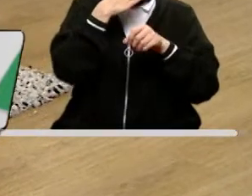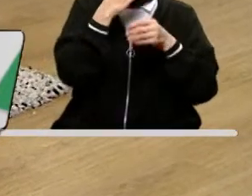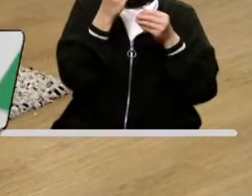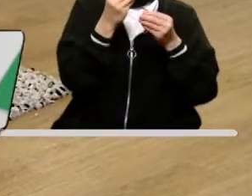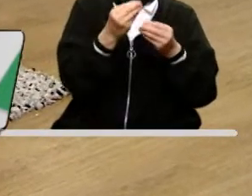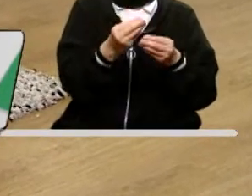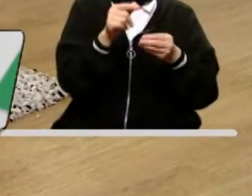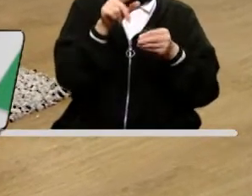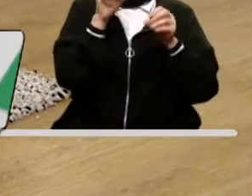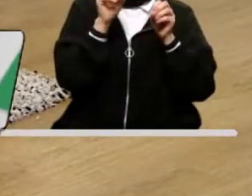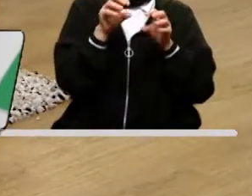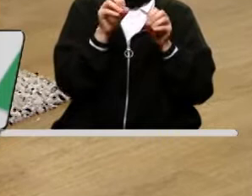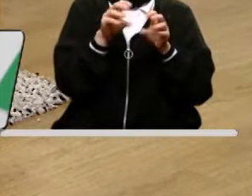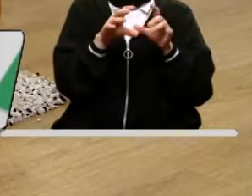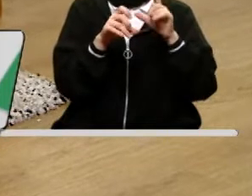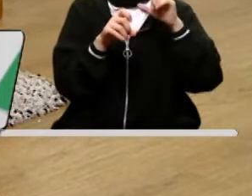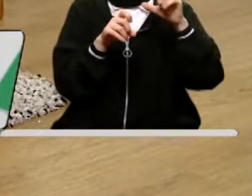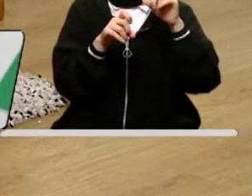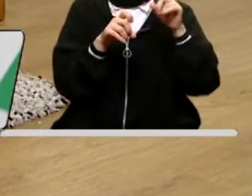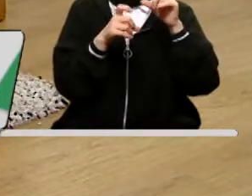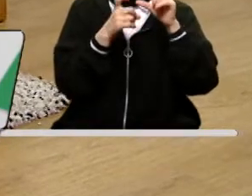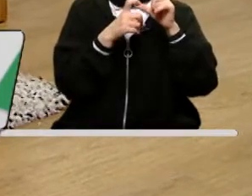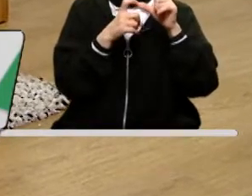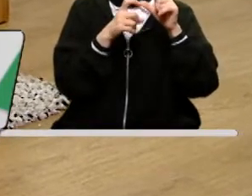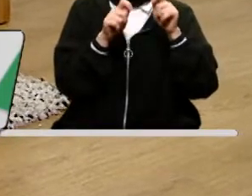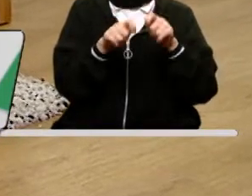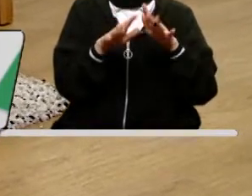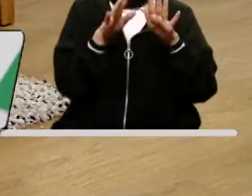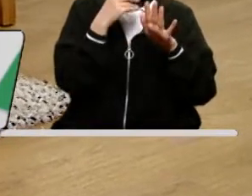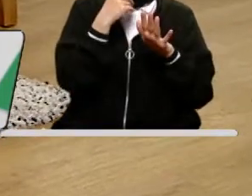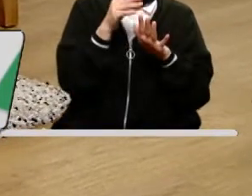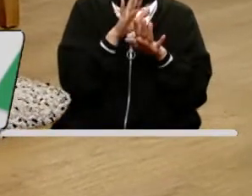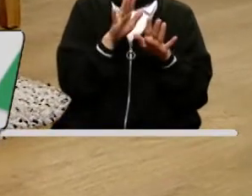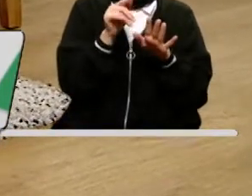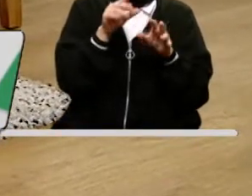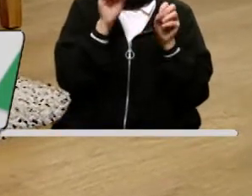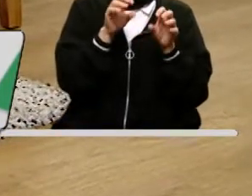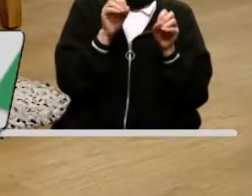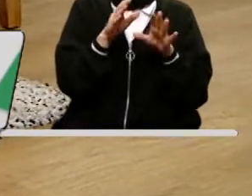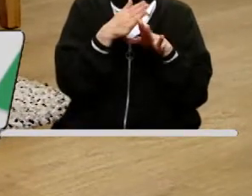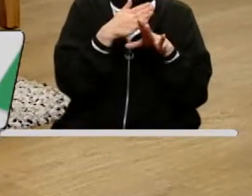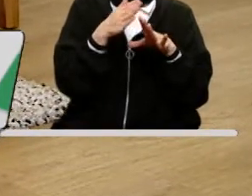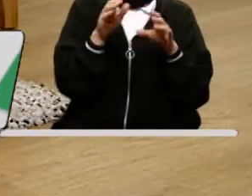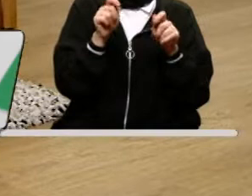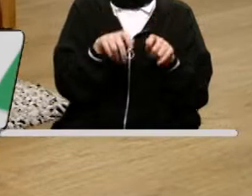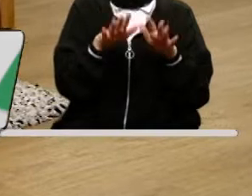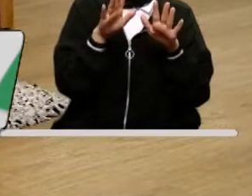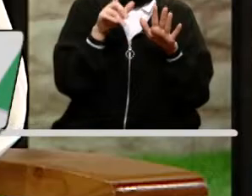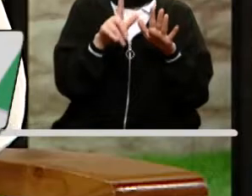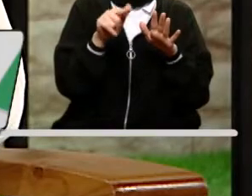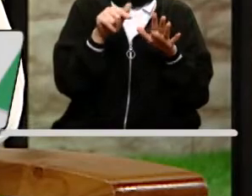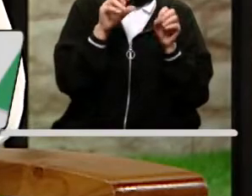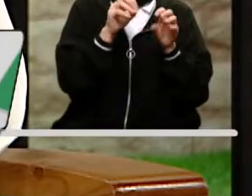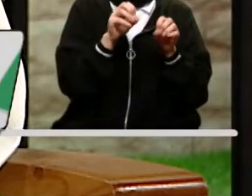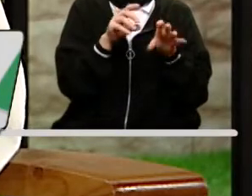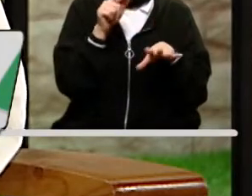Yapma yani ne? Afaki bir şey. Ama onu hafif yadaştırıp deneyimlettirince onun ısısı gelince zaten bu şekilde. Çocuğa merak